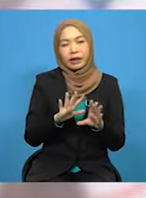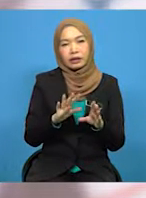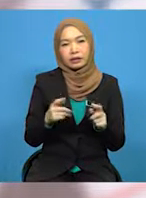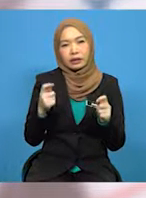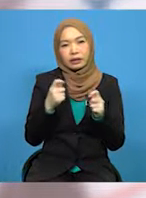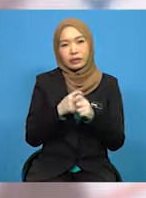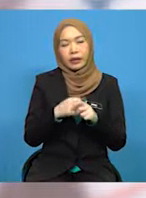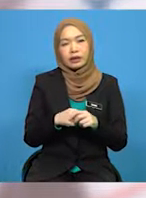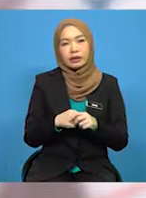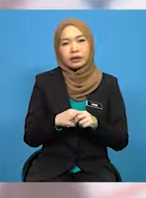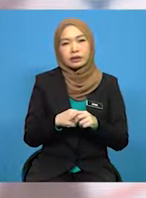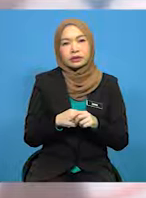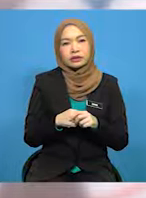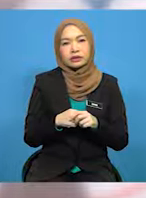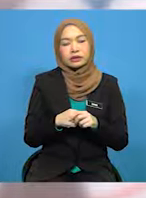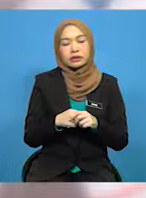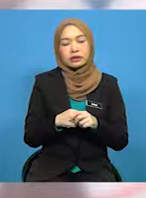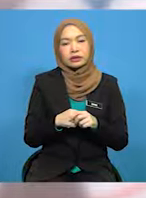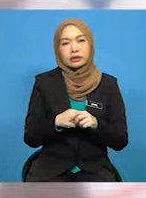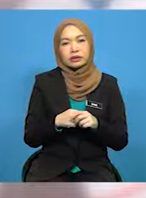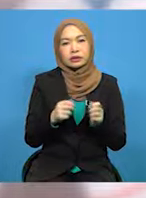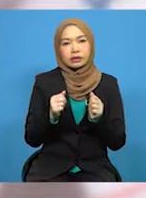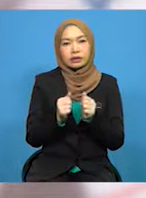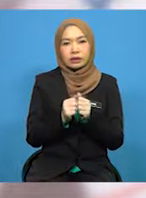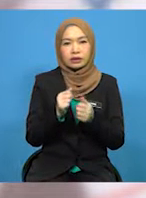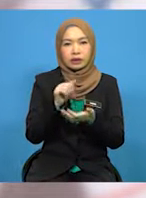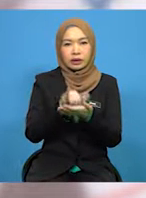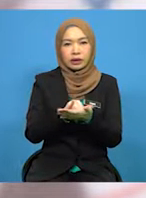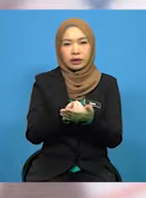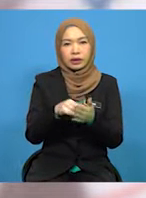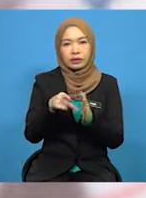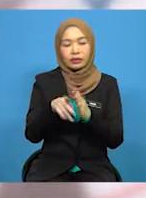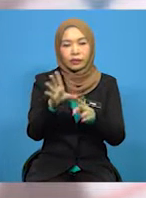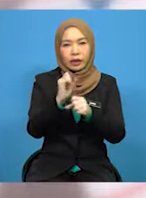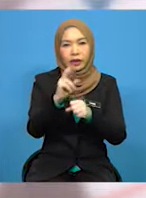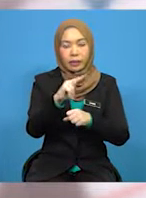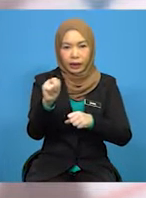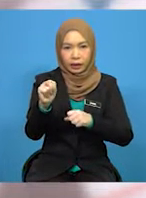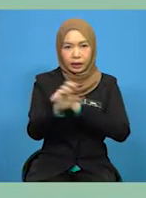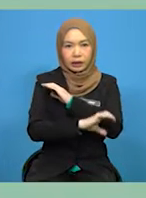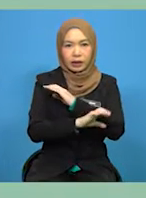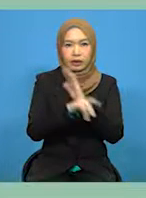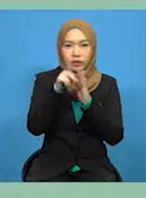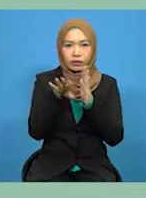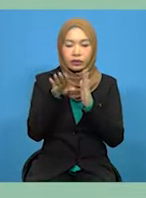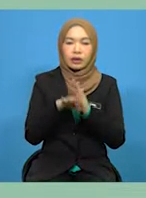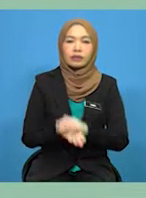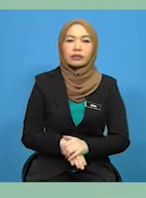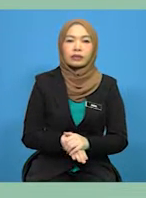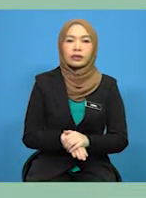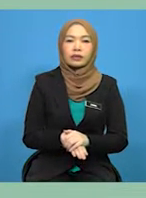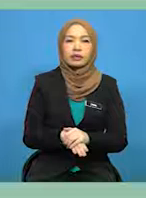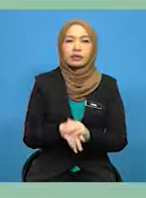itu, perhitungan pendapatan negara menjadi kurang tepat. Masalah